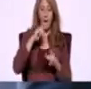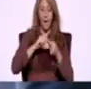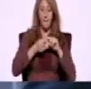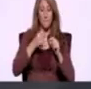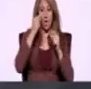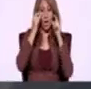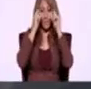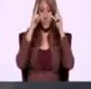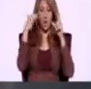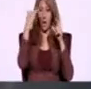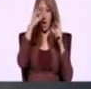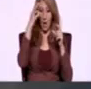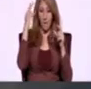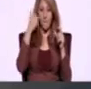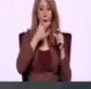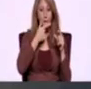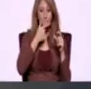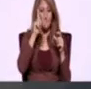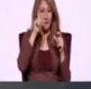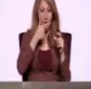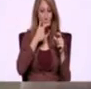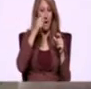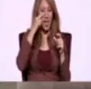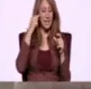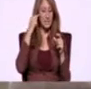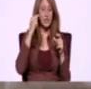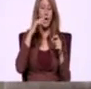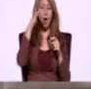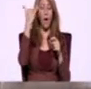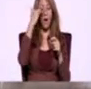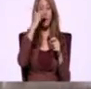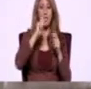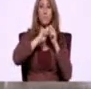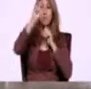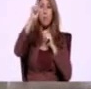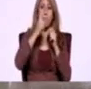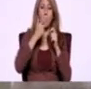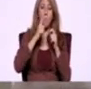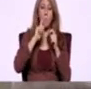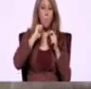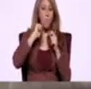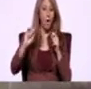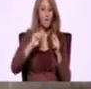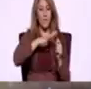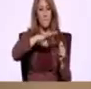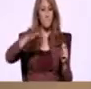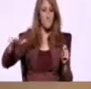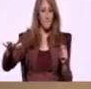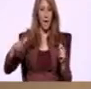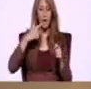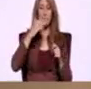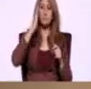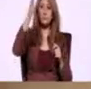المياه البيضاء والزرقاء للمرضى من خلال القوافل الطبية بمحافظات الوجهين البحري والقبلي.